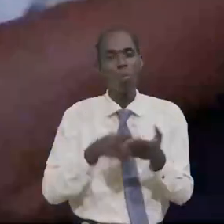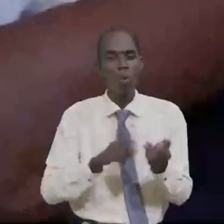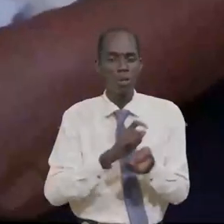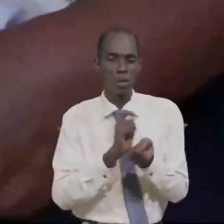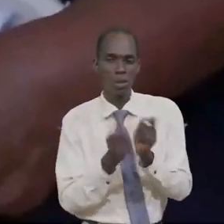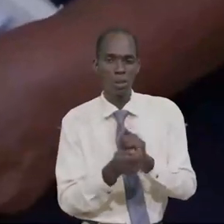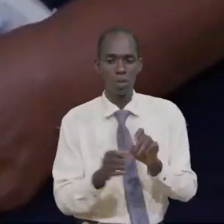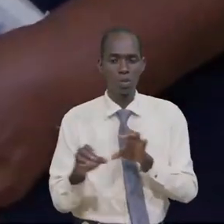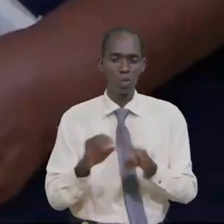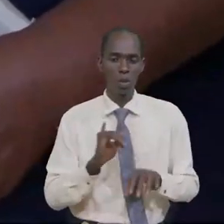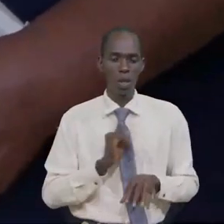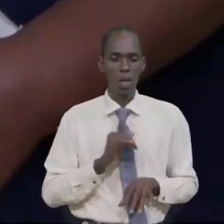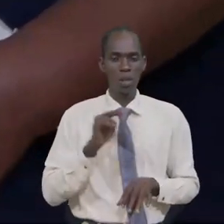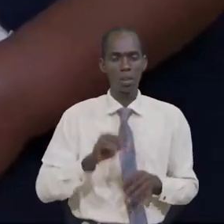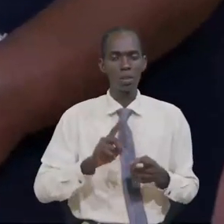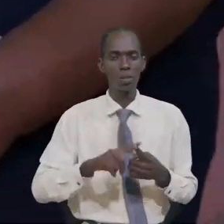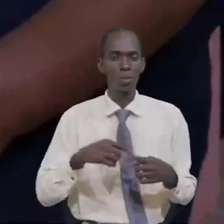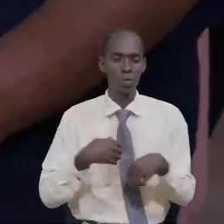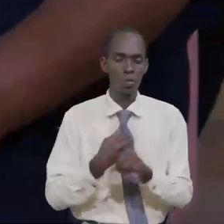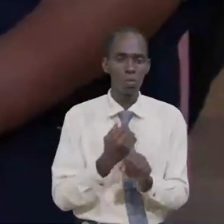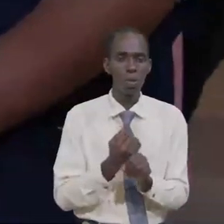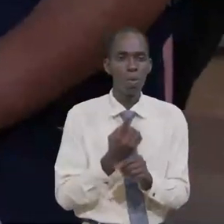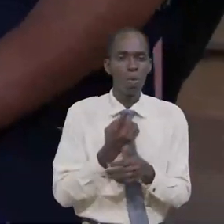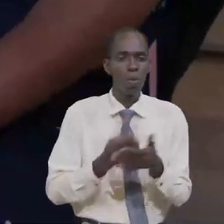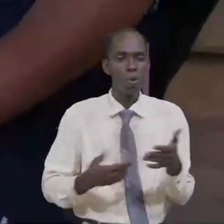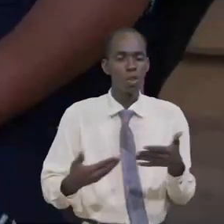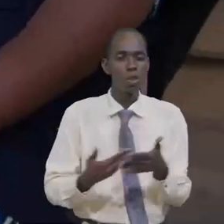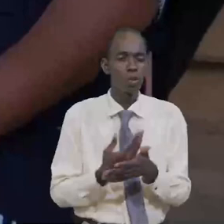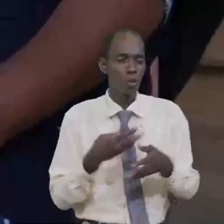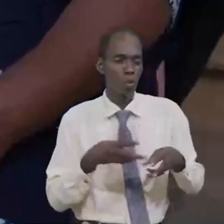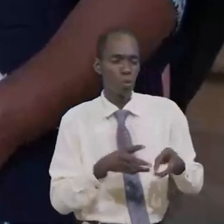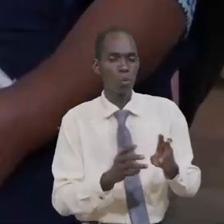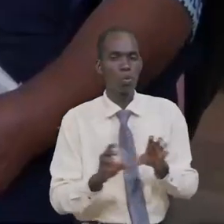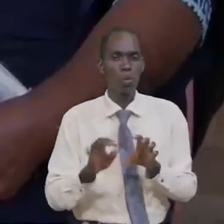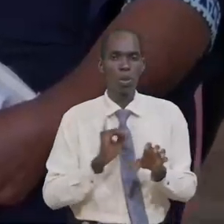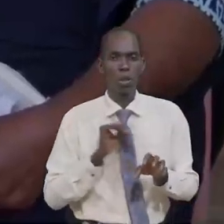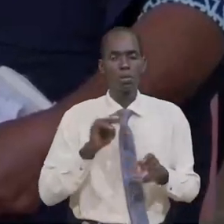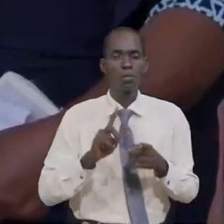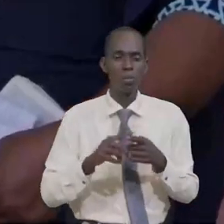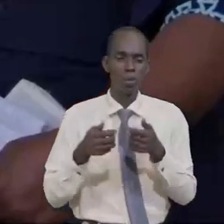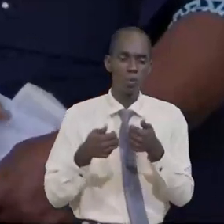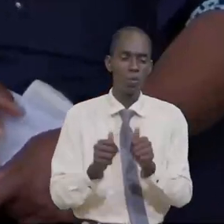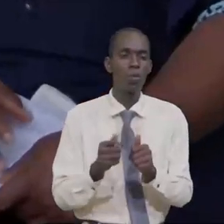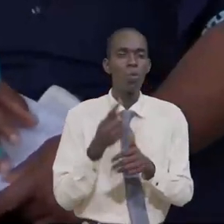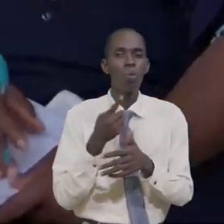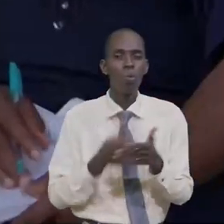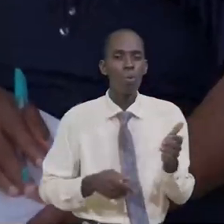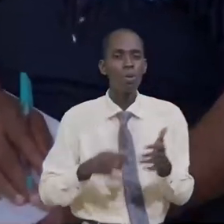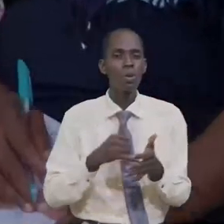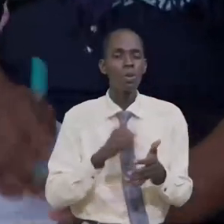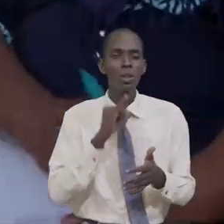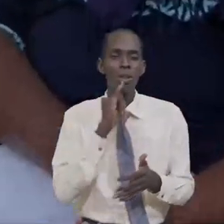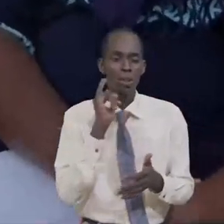la vie quelle direction je dois suivre dans ma vie qu'est-ce que